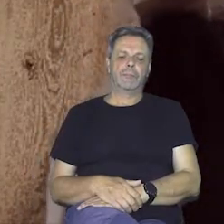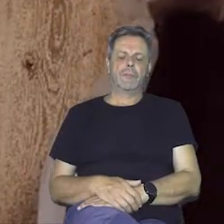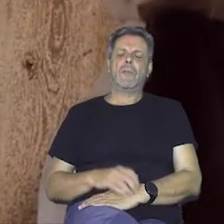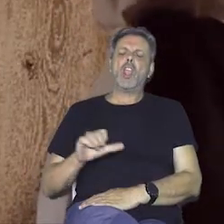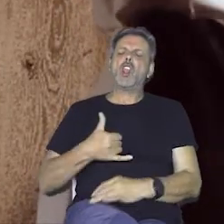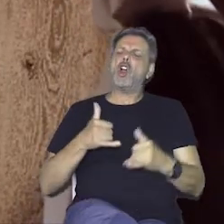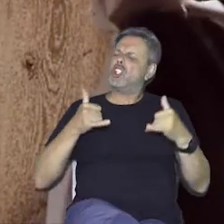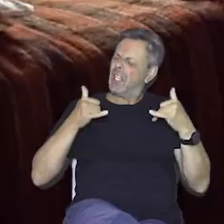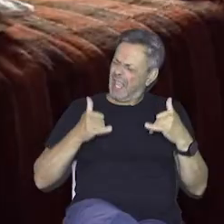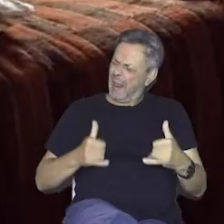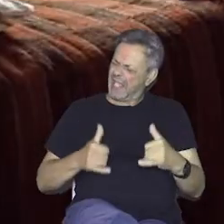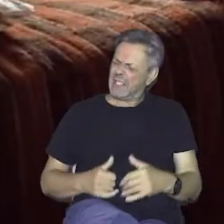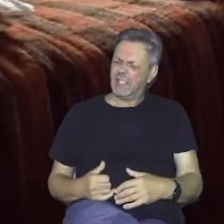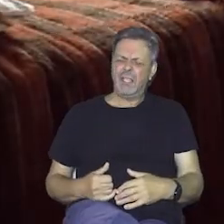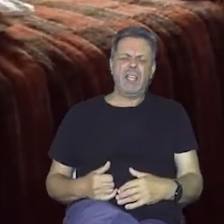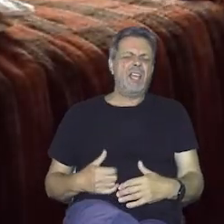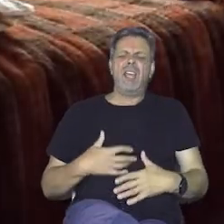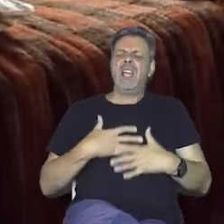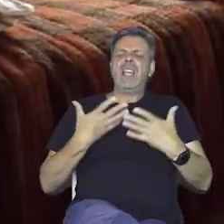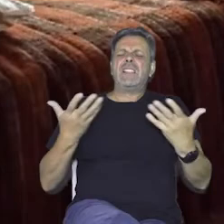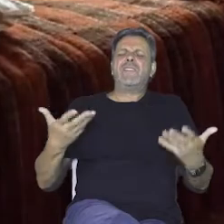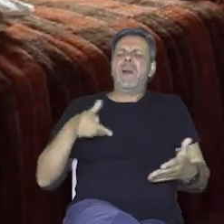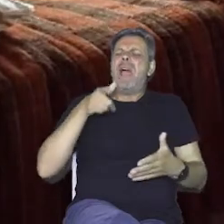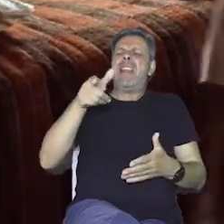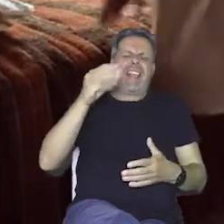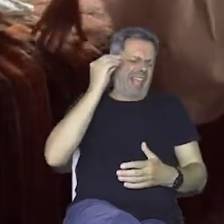Još i danas sve me na njeg sjeti,